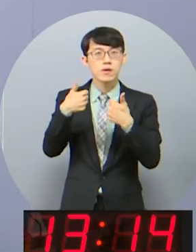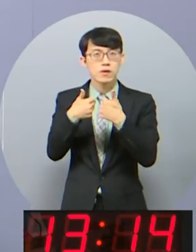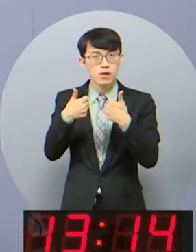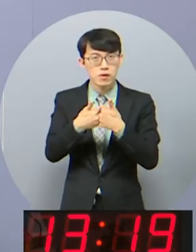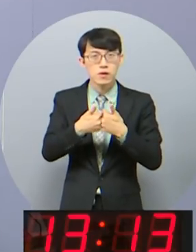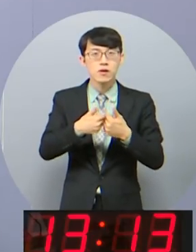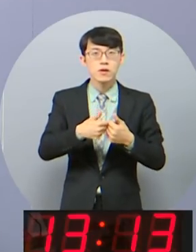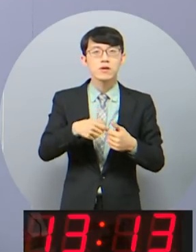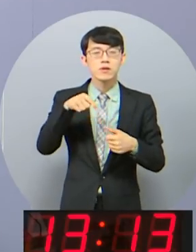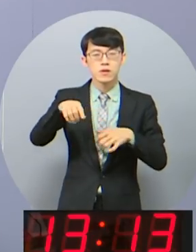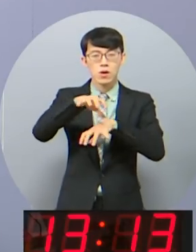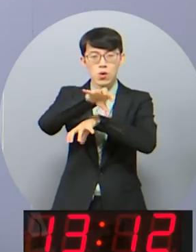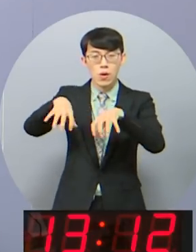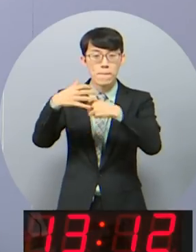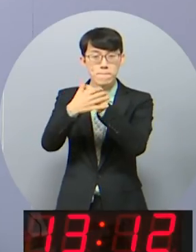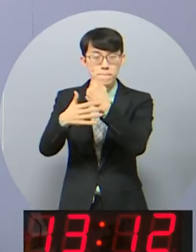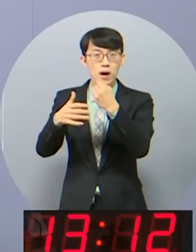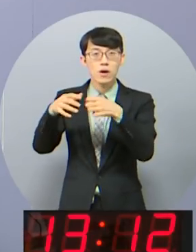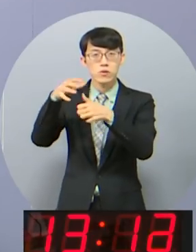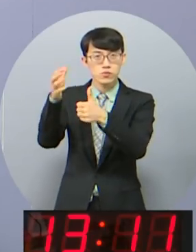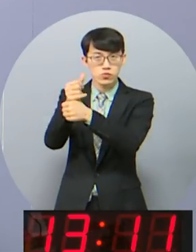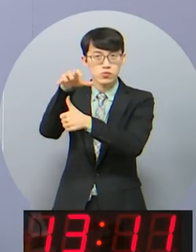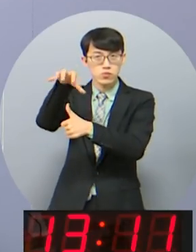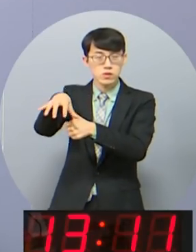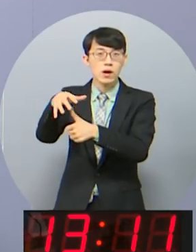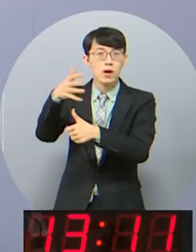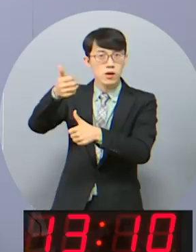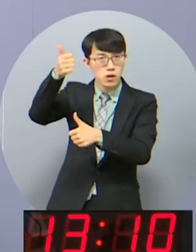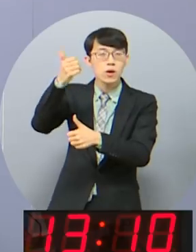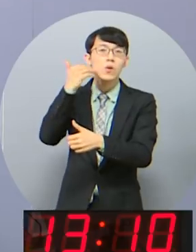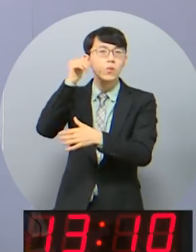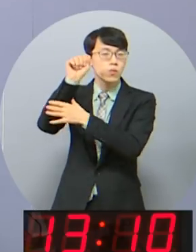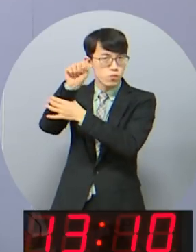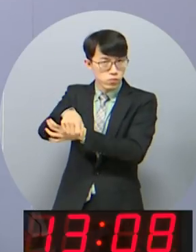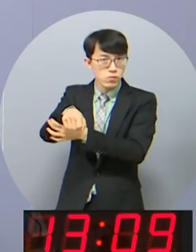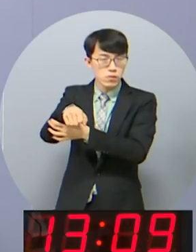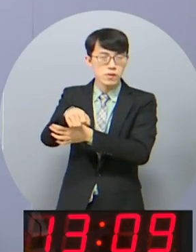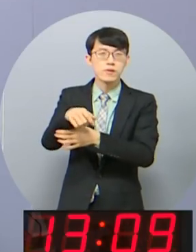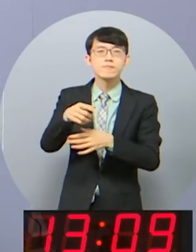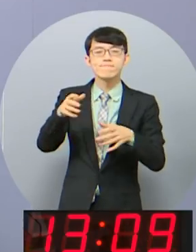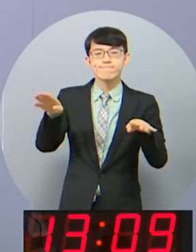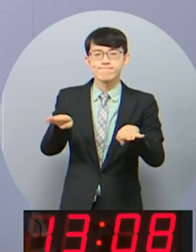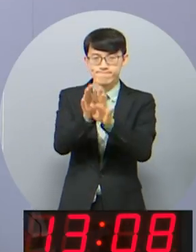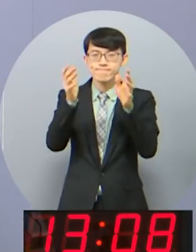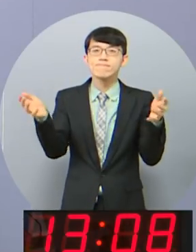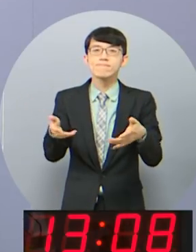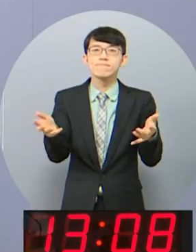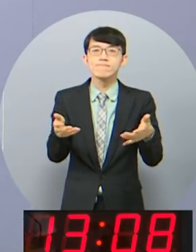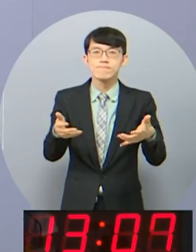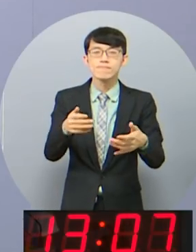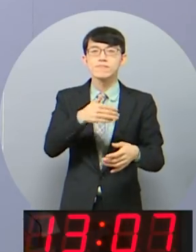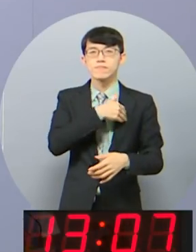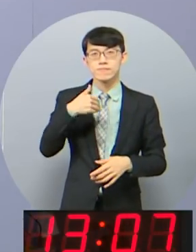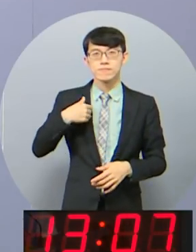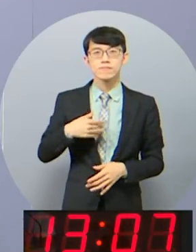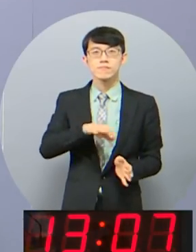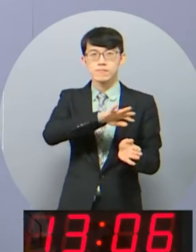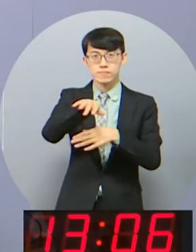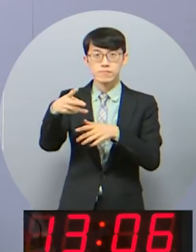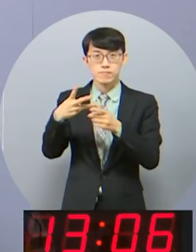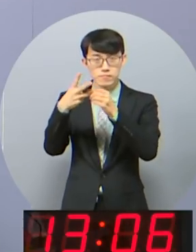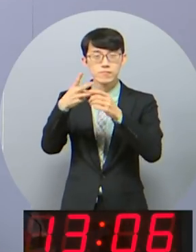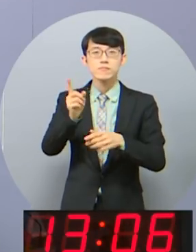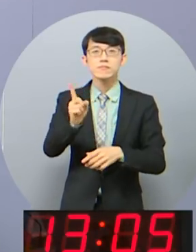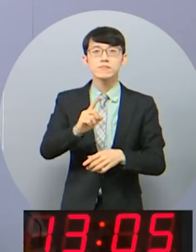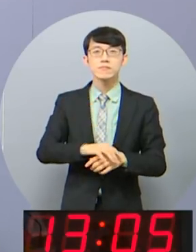保署若通过上台会，就会当来复工。啊，那么第三，那么